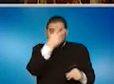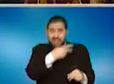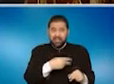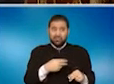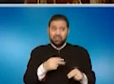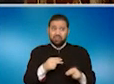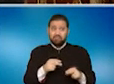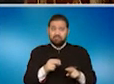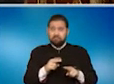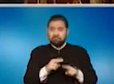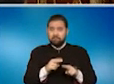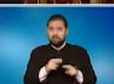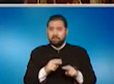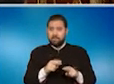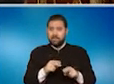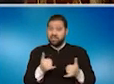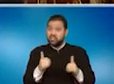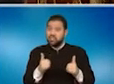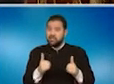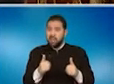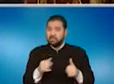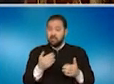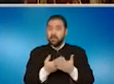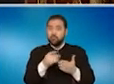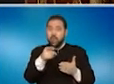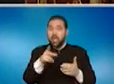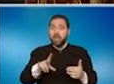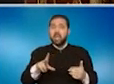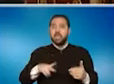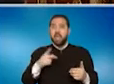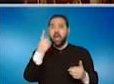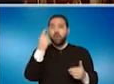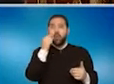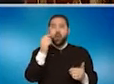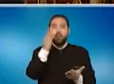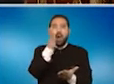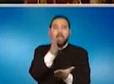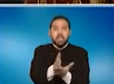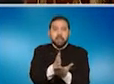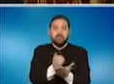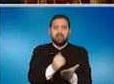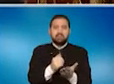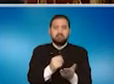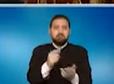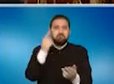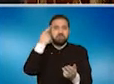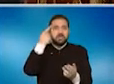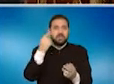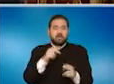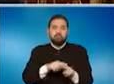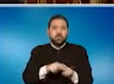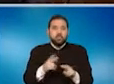poate nici înțelege, nici justifica. Era omul dreptății. Era omul dreptății. Era omul dreptății. Și nu poate justifica niciun fel